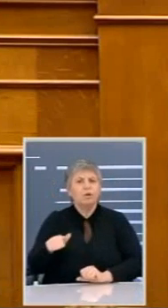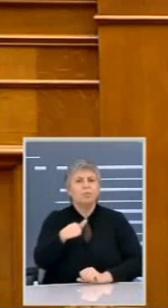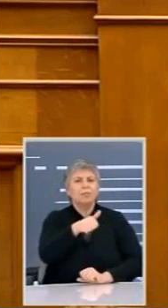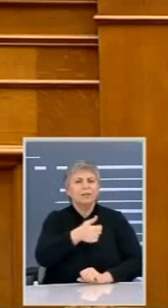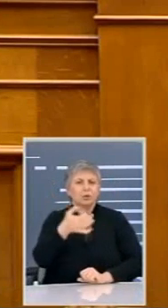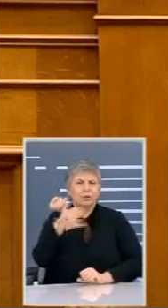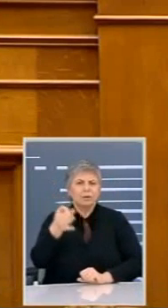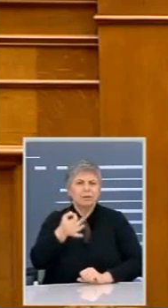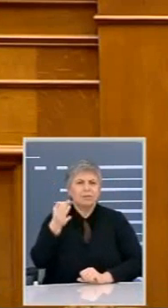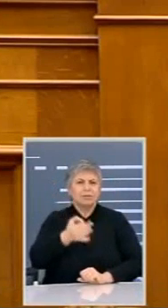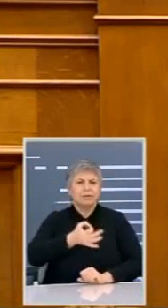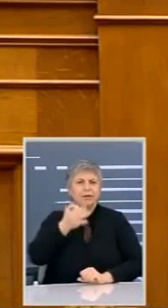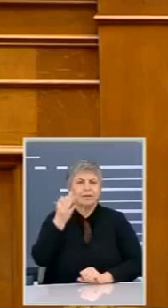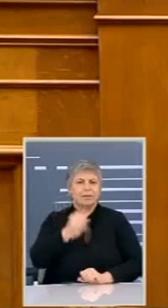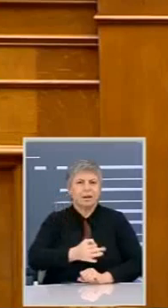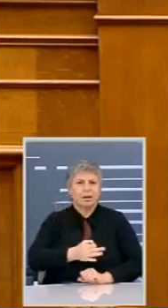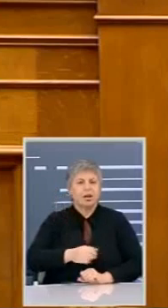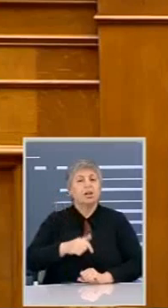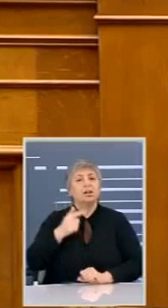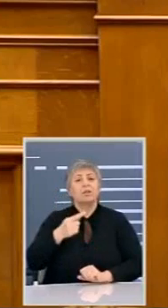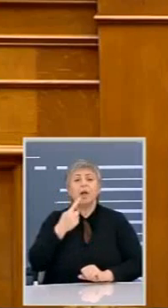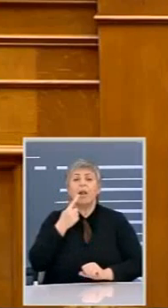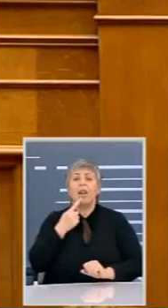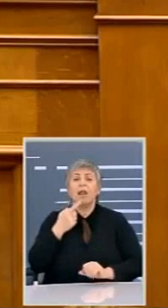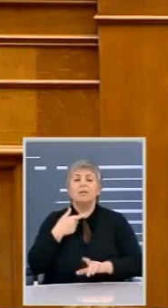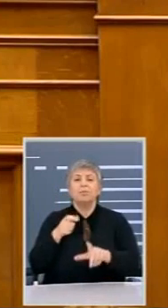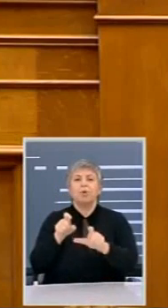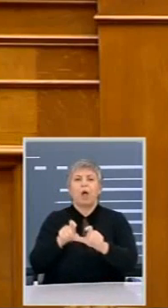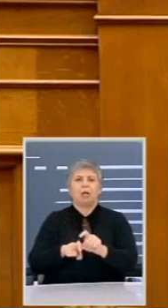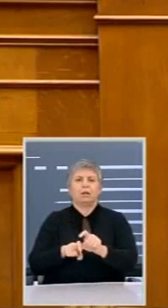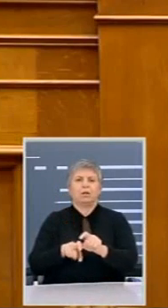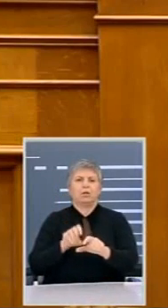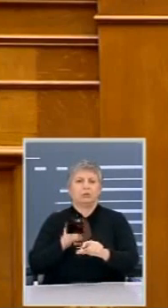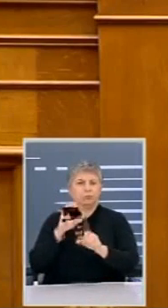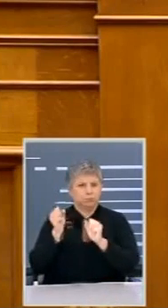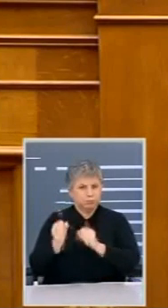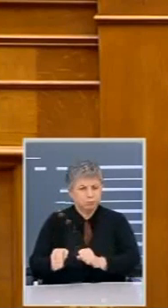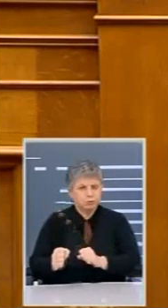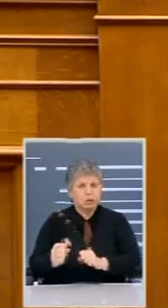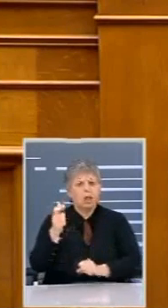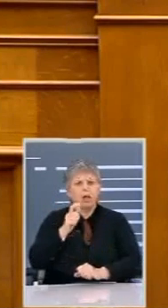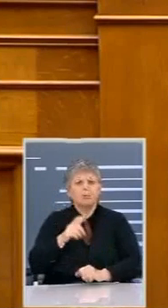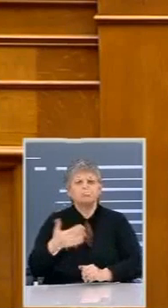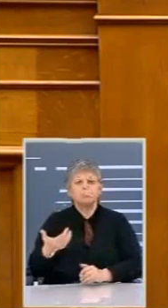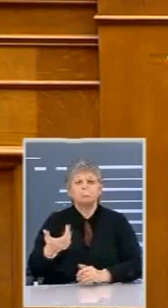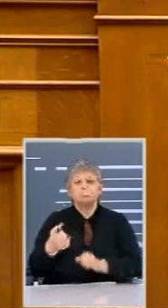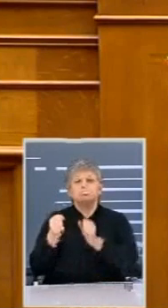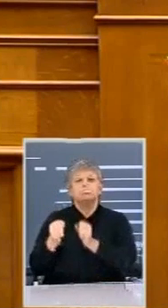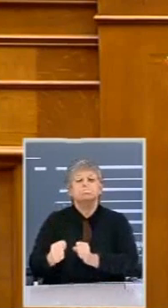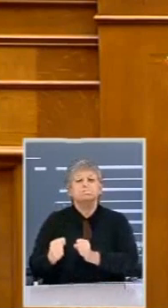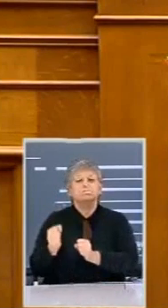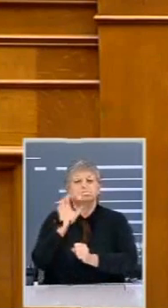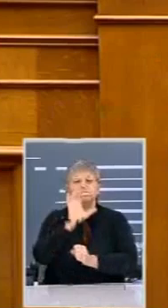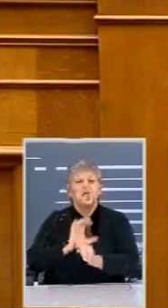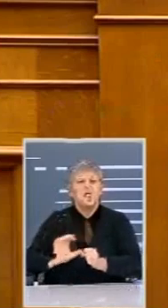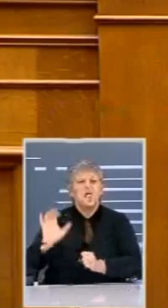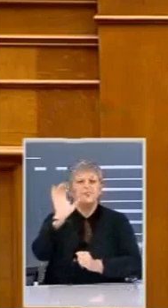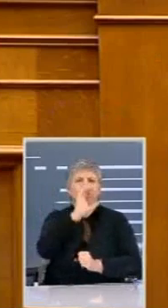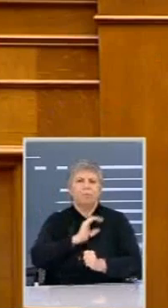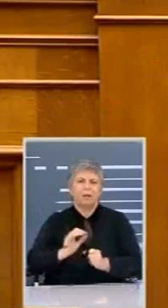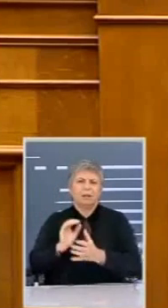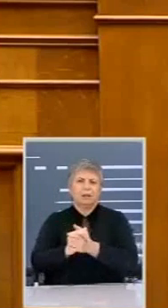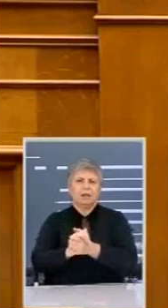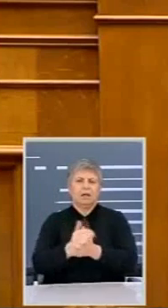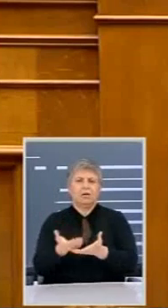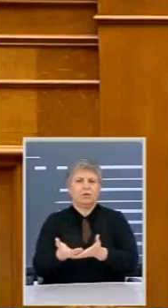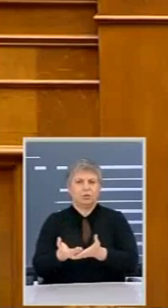η συγκεκριμένη offshore που τη διατυμπανίζουν είναι μία εταιρεία σε χώρα της Ευρωπαϊκής Ένωσης. Να θυμίσω ότι